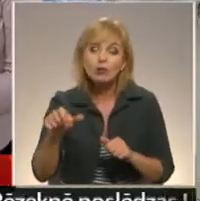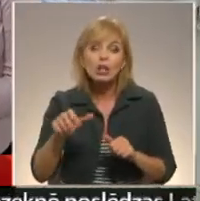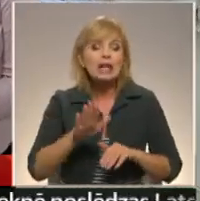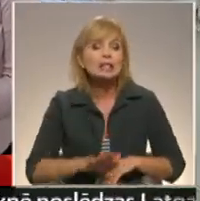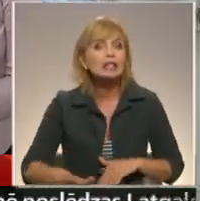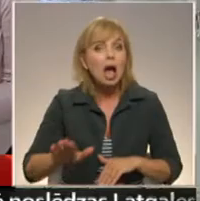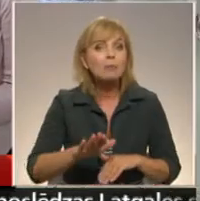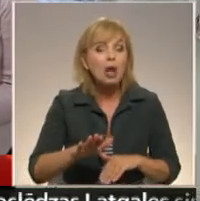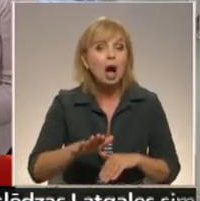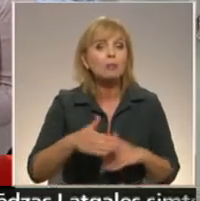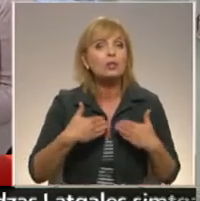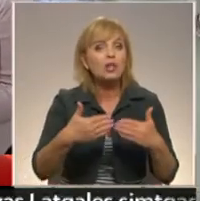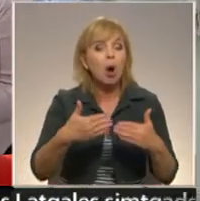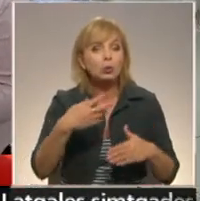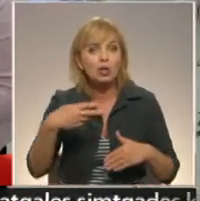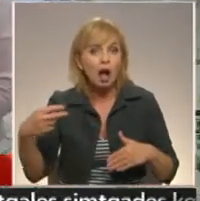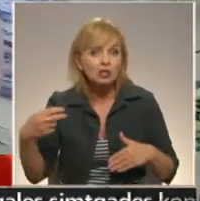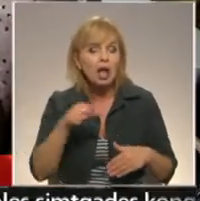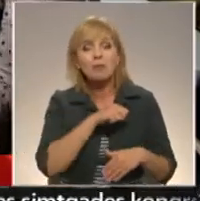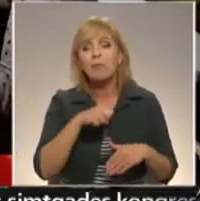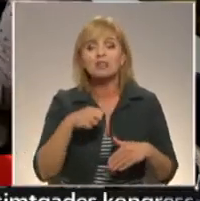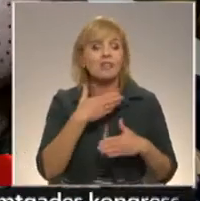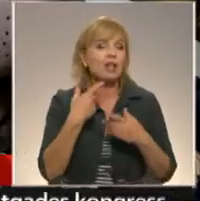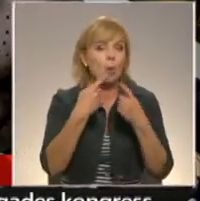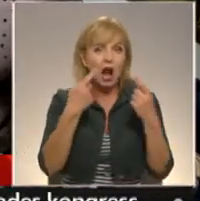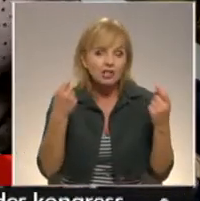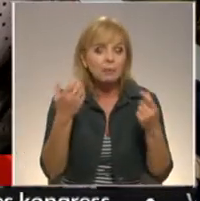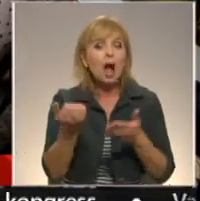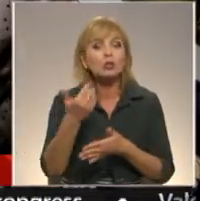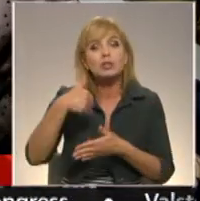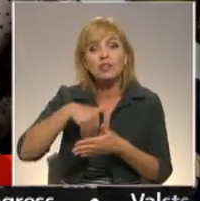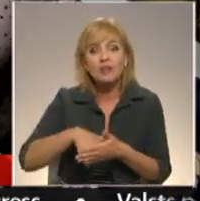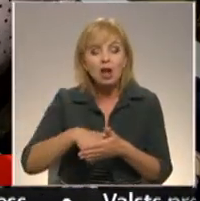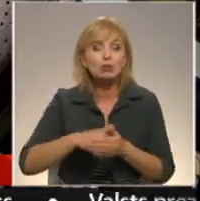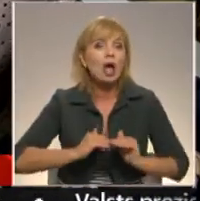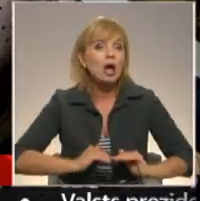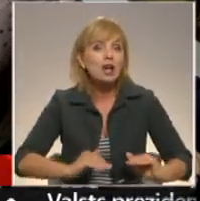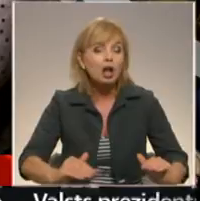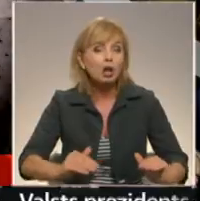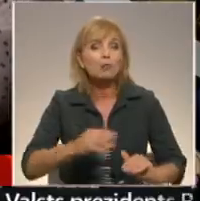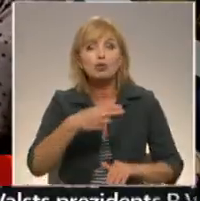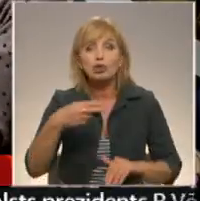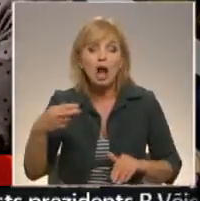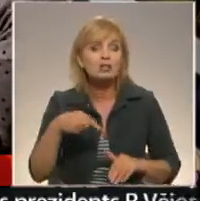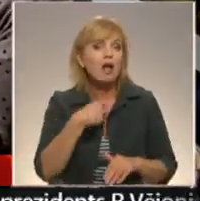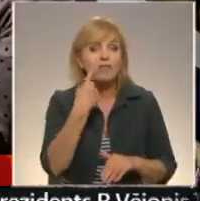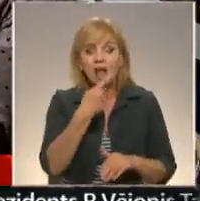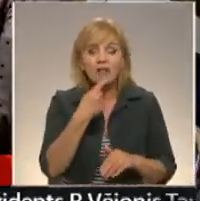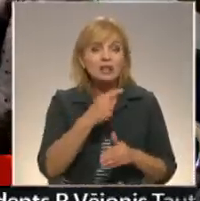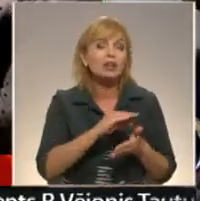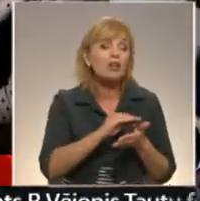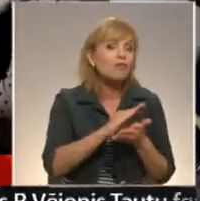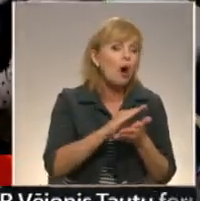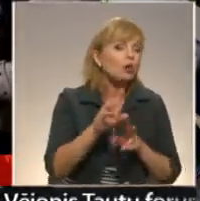rakstus, tomēr tā īsti par saviem tie netika atzīti. Arī atrast vēsturisko Ķekavas brunču rakstu nevienā fondā neesot izdevies.